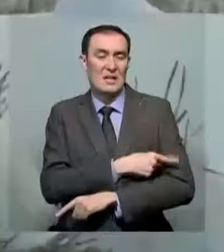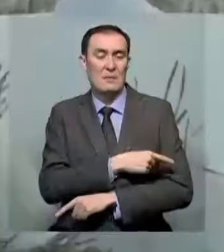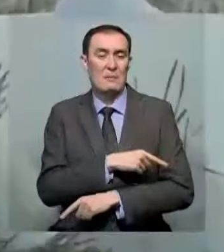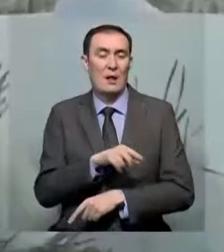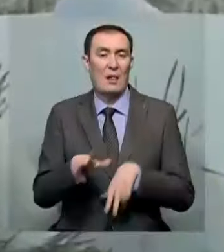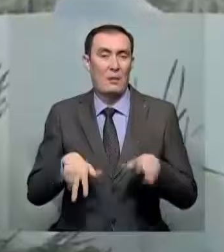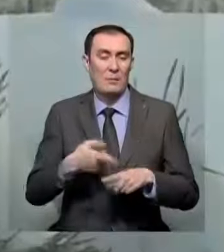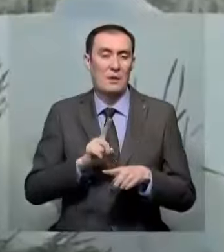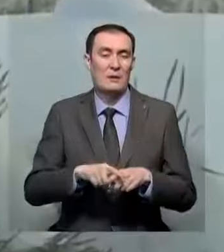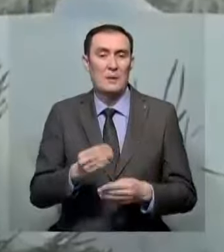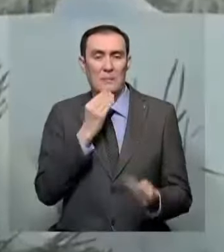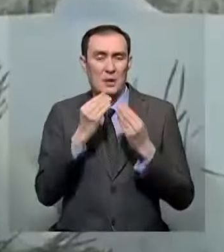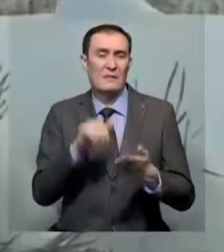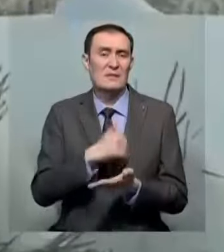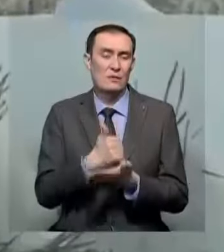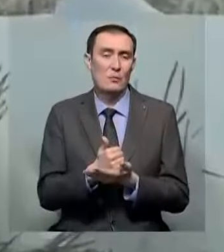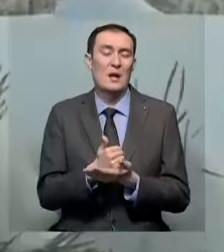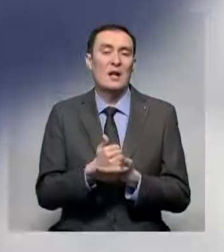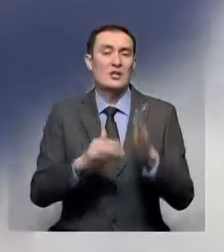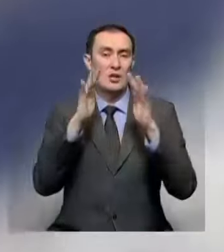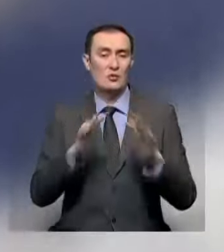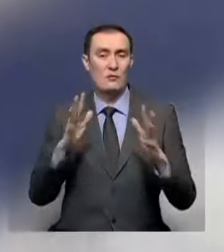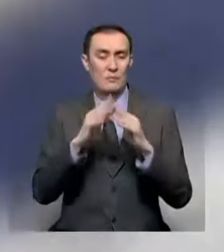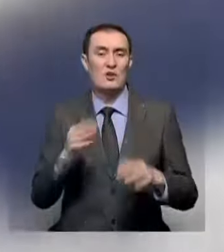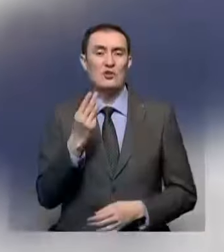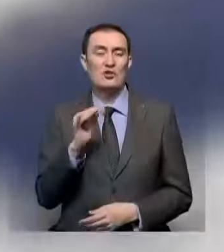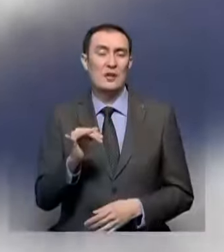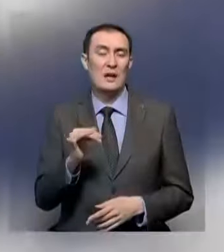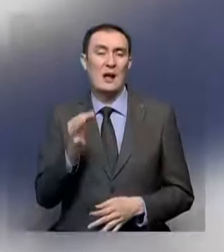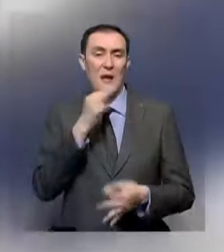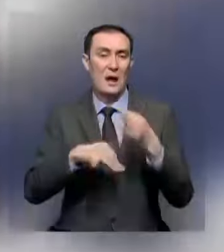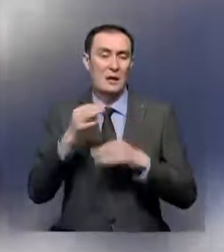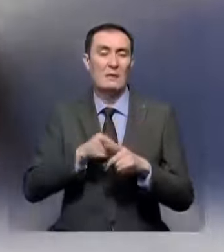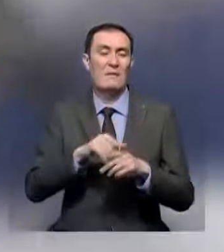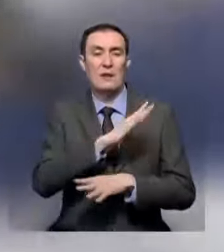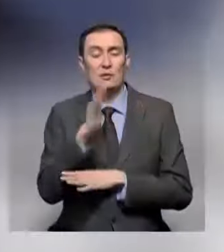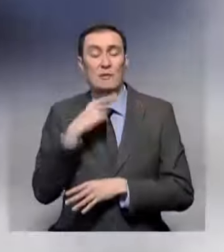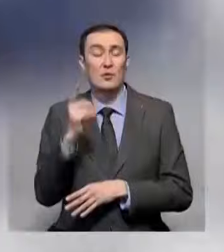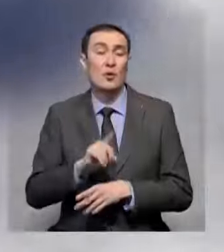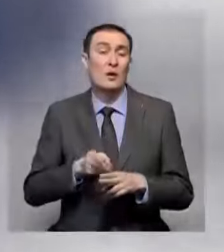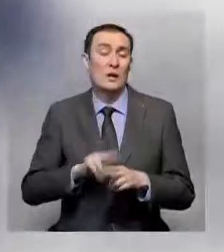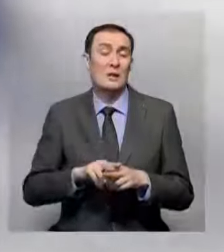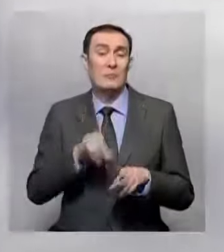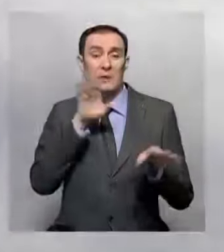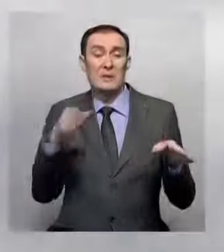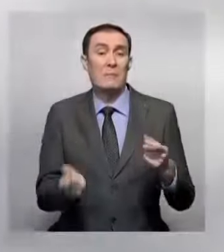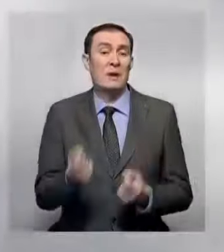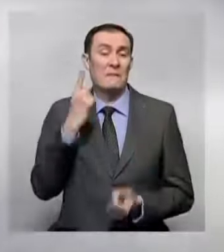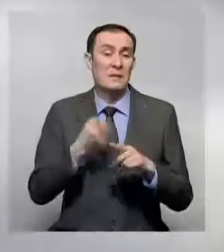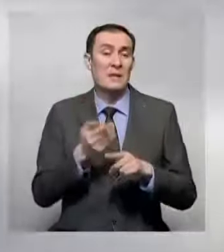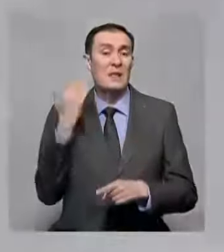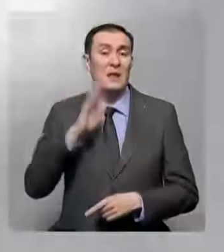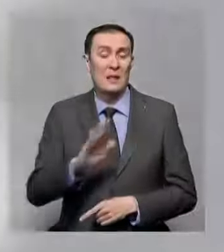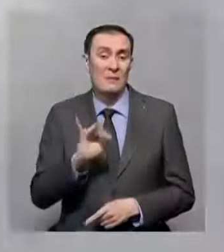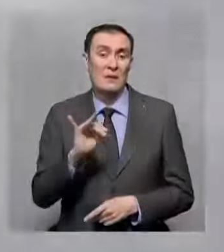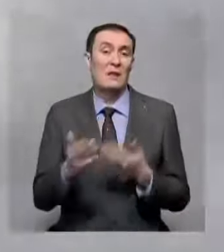лапками. Питаются пернатые в основном сосновыми шишками и лесными ягодами. Местные жители говорят, что таежные птицы появились в лесу